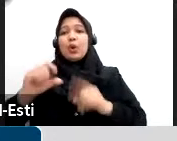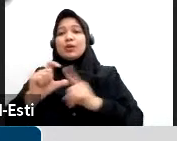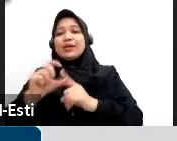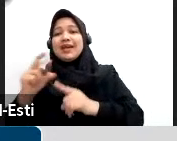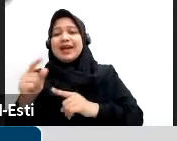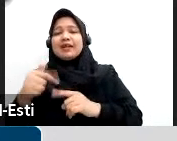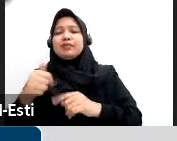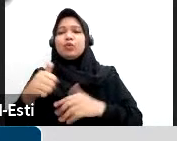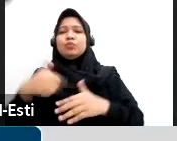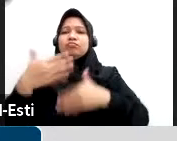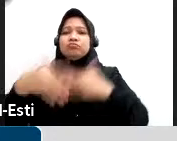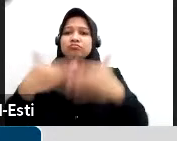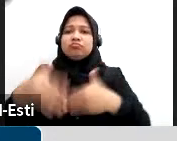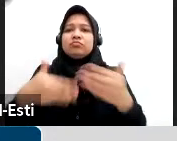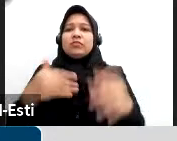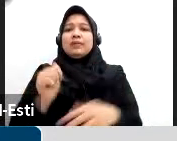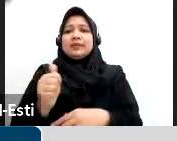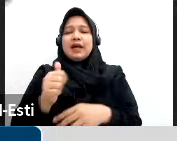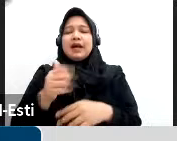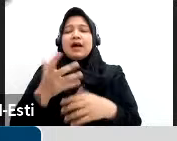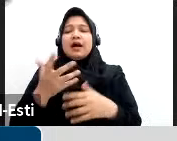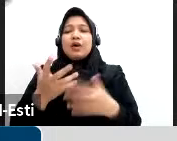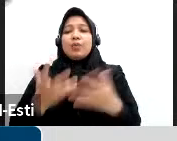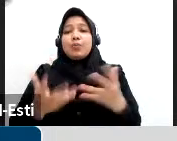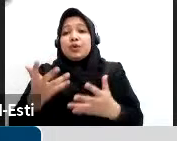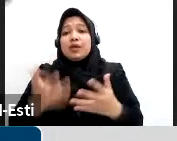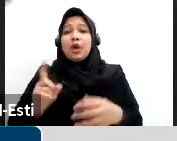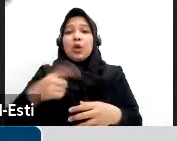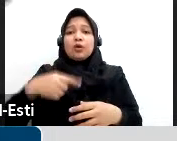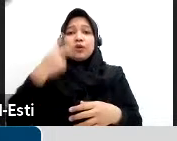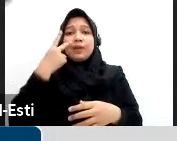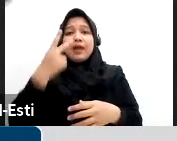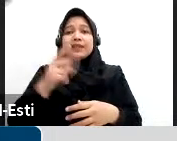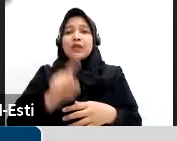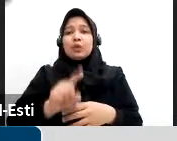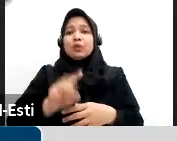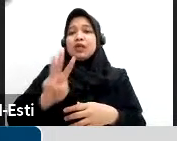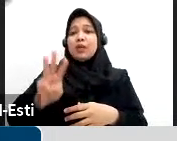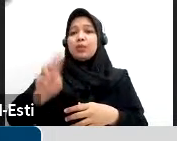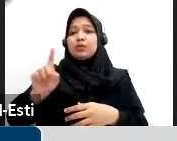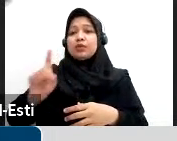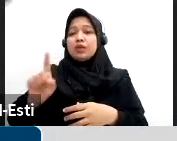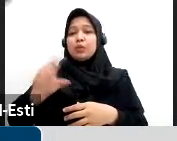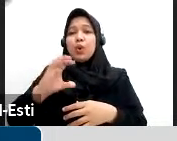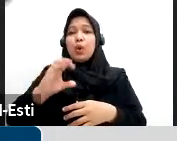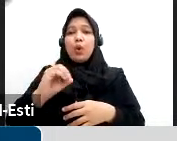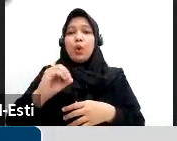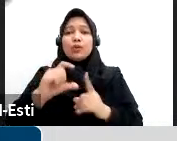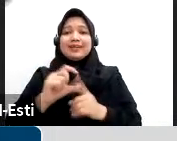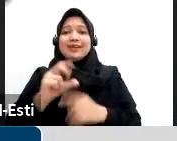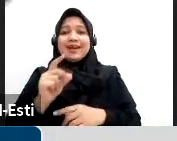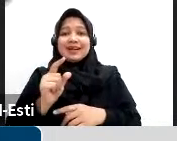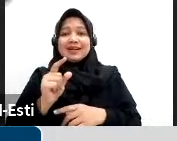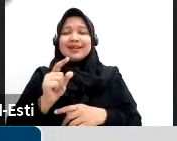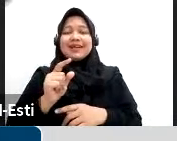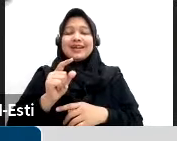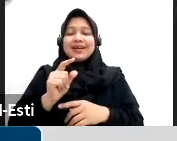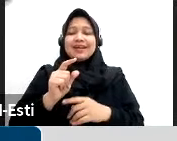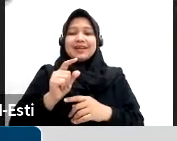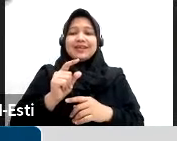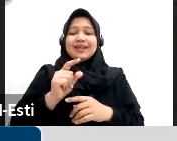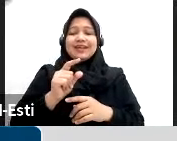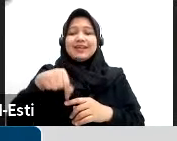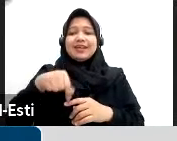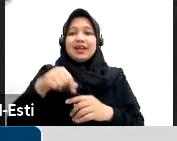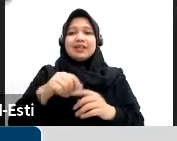terimplementasi apalagi kalau bila kita melihat kepada 131 auditor yang terlihat Ferdi